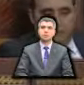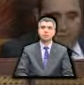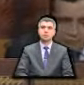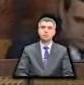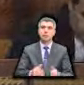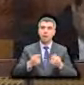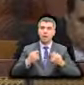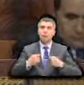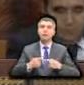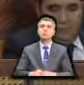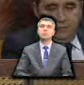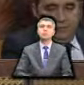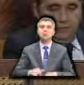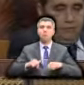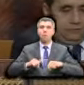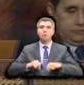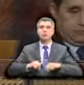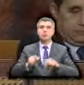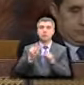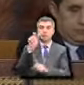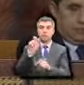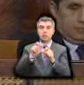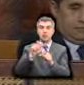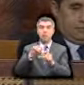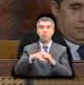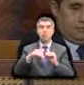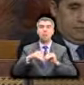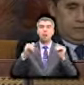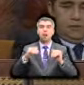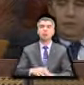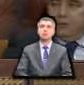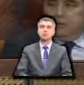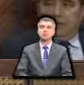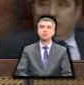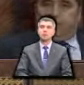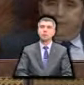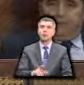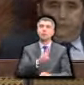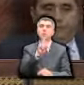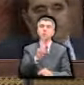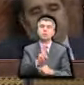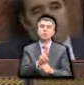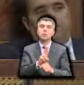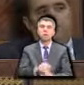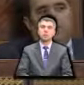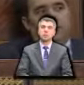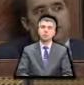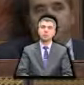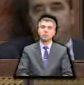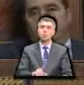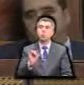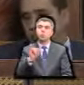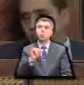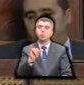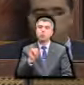سيد الرئيس، سيد الوزير، السيدات والسادة النواب المحترمين، نساليكم سيد الوزير عن